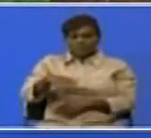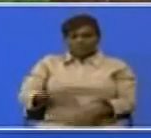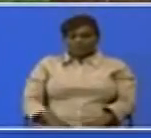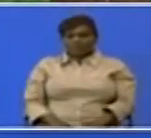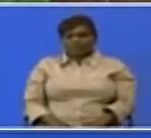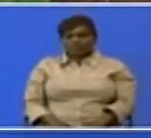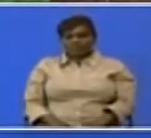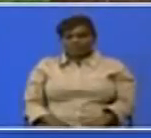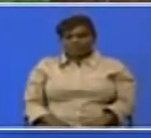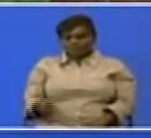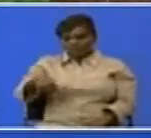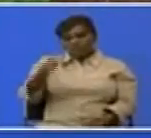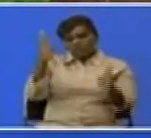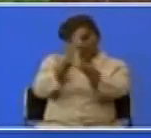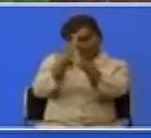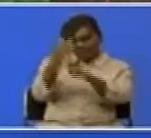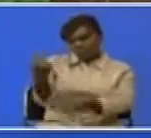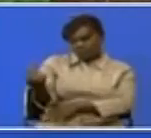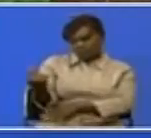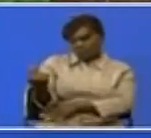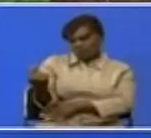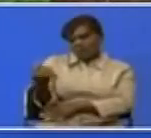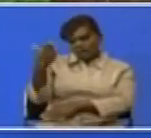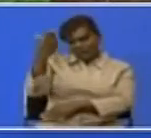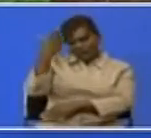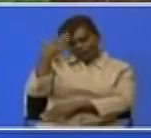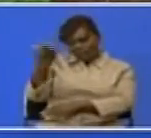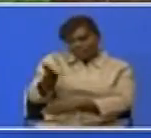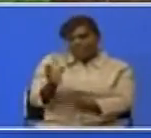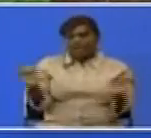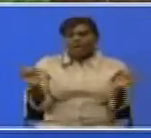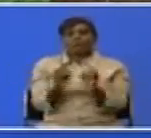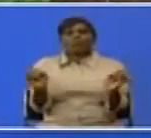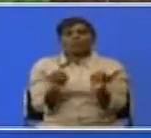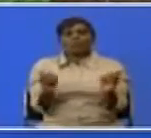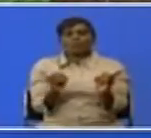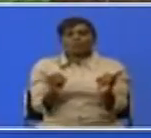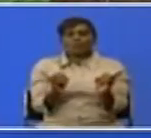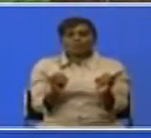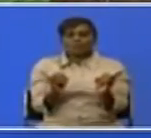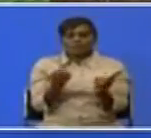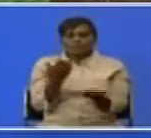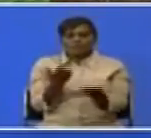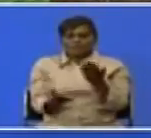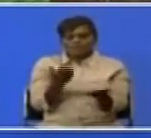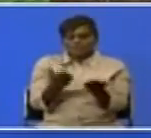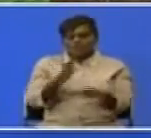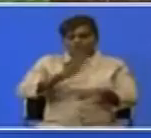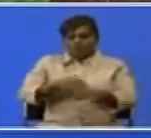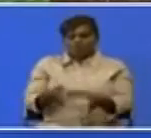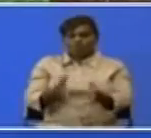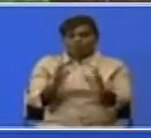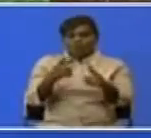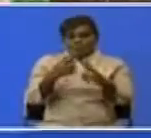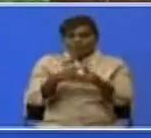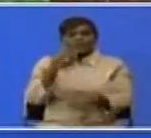kama bado tunajificha kidogo, hatujajulikana kama tupo. Tunaonekana mabarabarani na labda njiani.